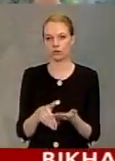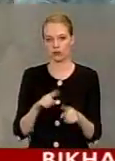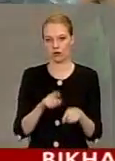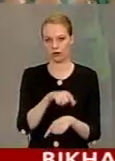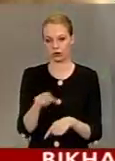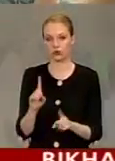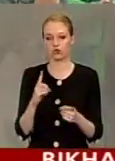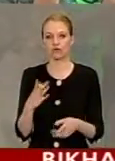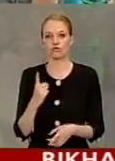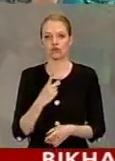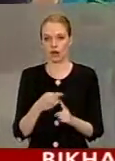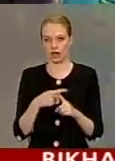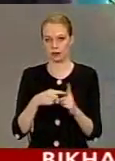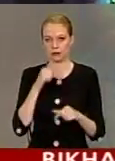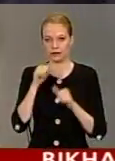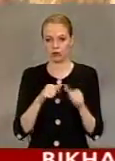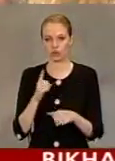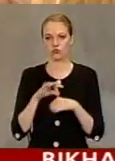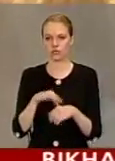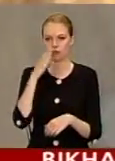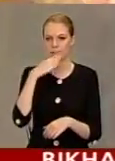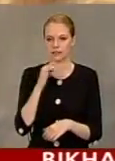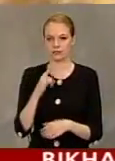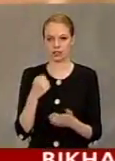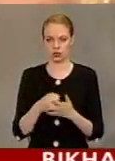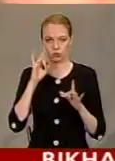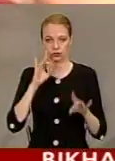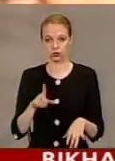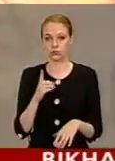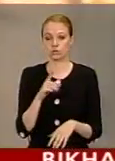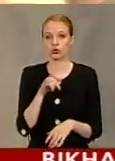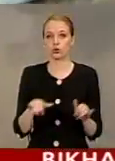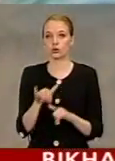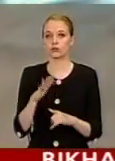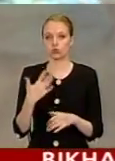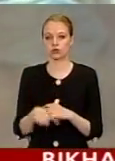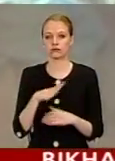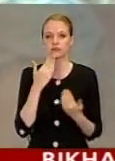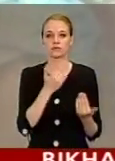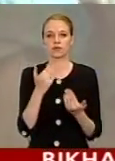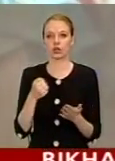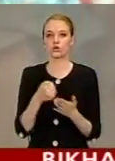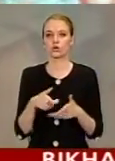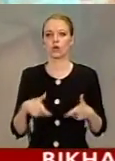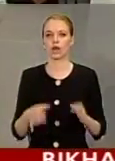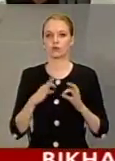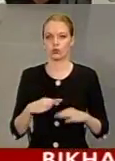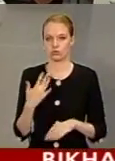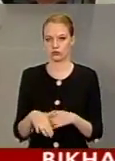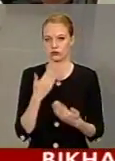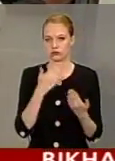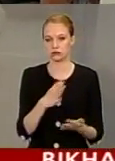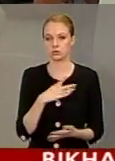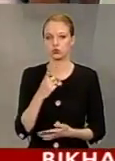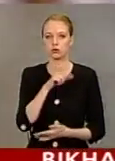родинам. Чому чекали півроку? Чому довели батьків та дітей до відчаю? Адже вони куди тільки-но не зверталися, аж до Генпрокуратури дійшли.